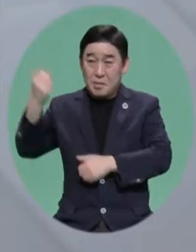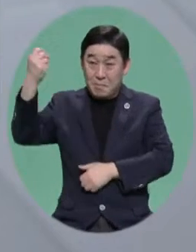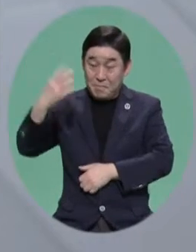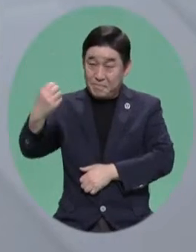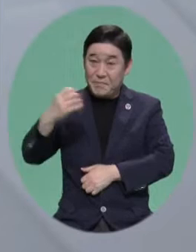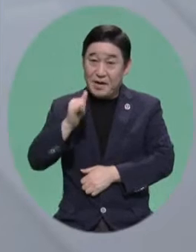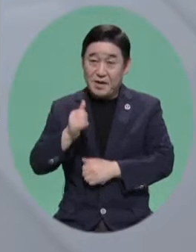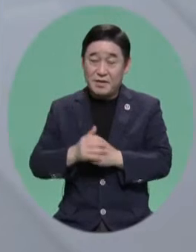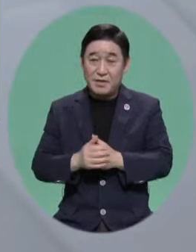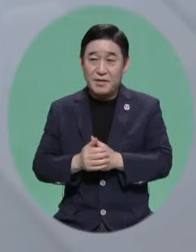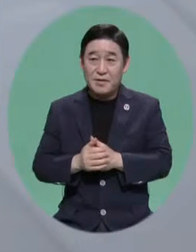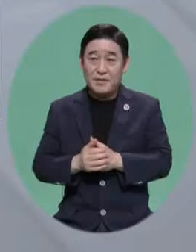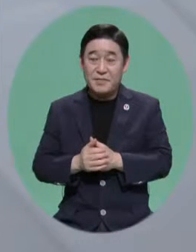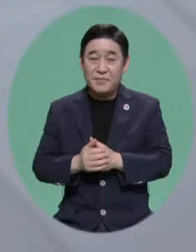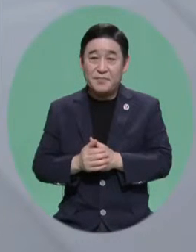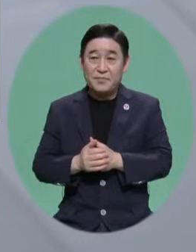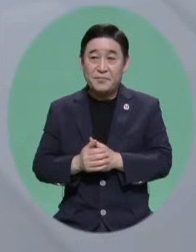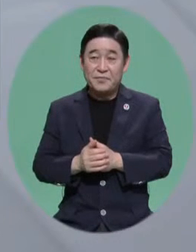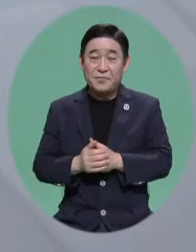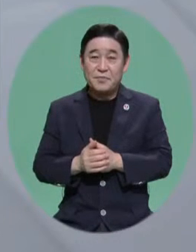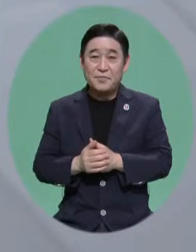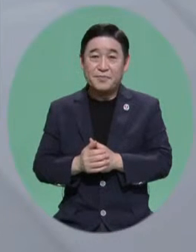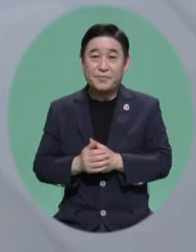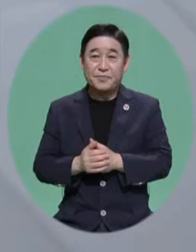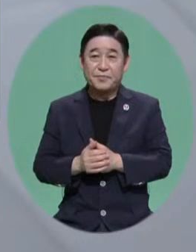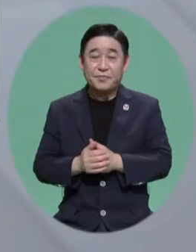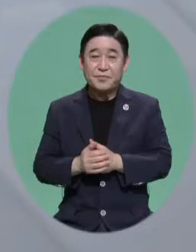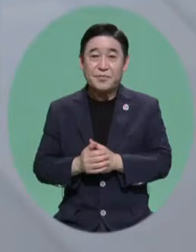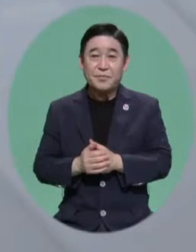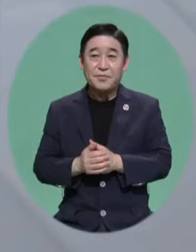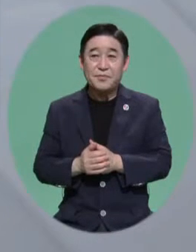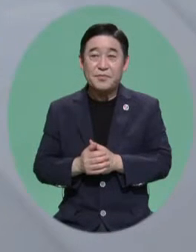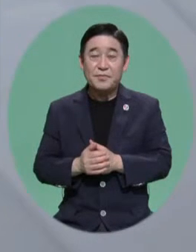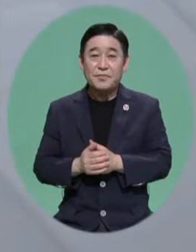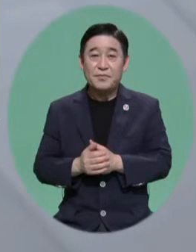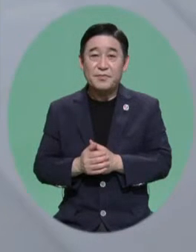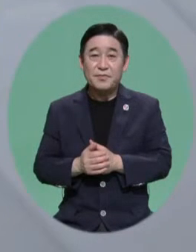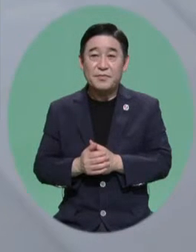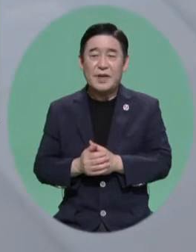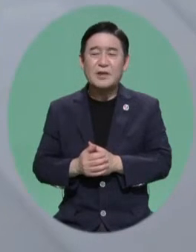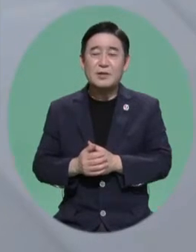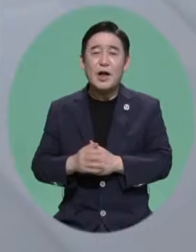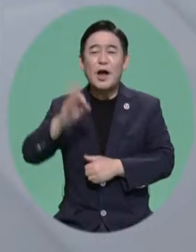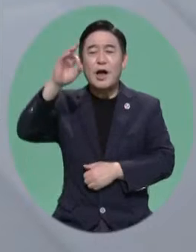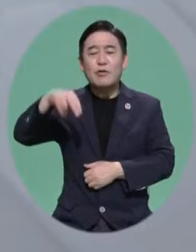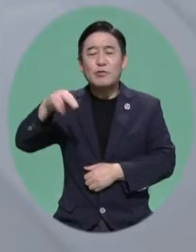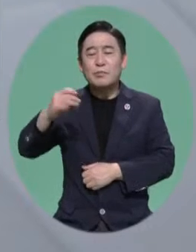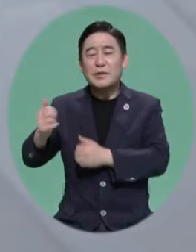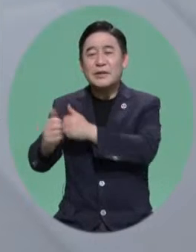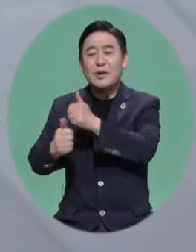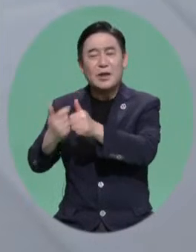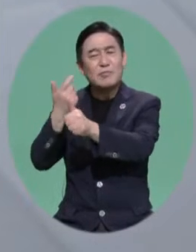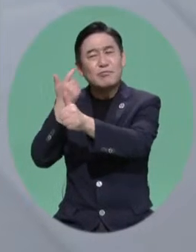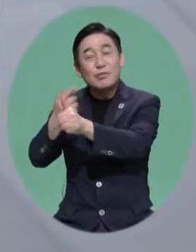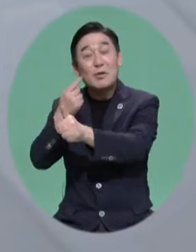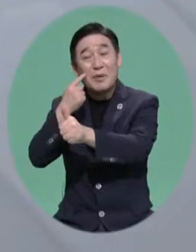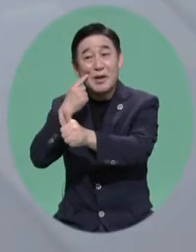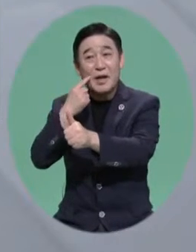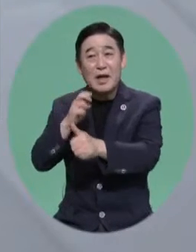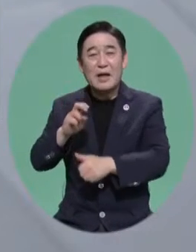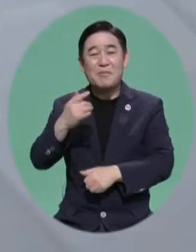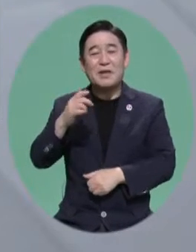말씀하시고 근데 그 캠프 합류를 하신것 같은데요 그 좀 그 자문도 좀 구해 보시기 바랍니다 유분이